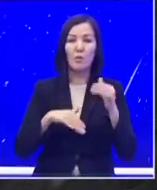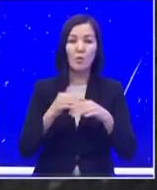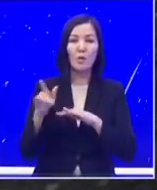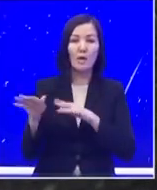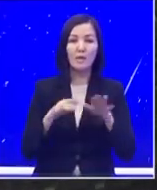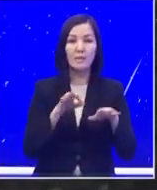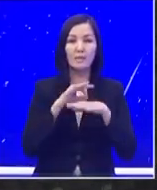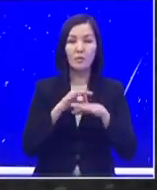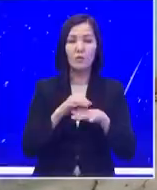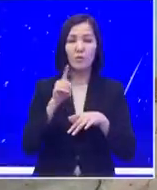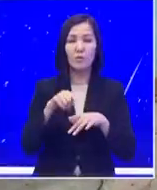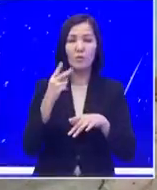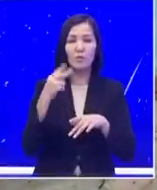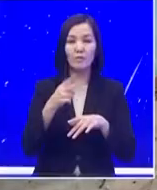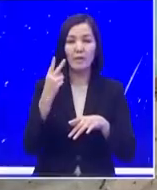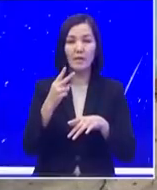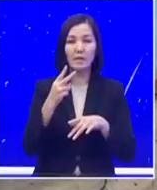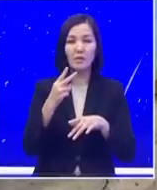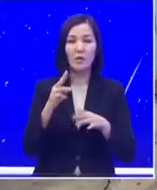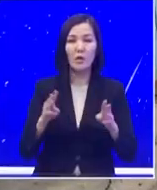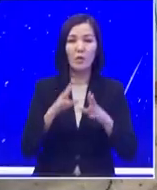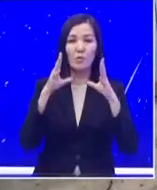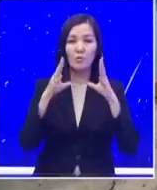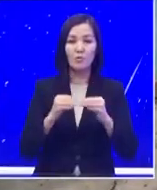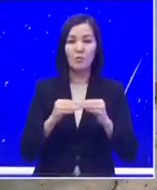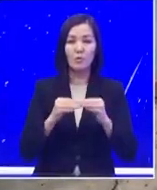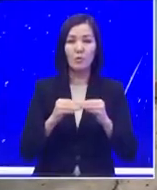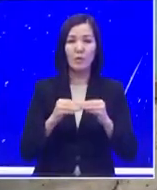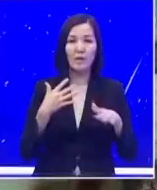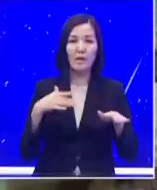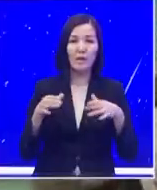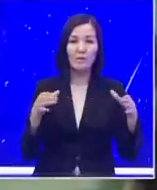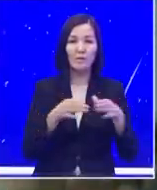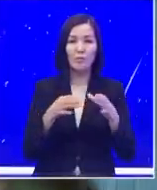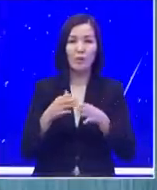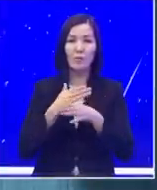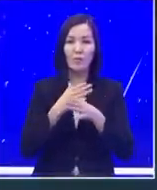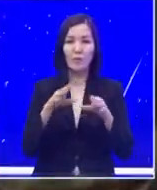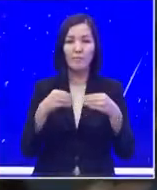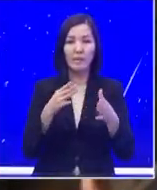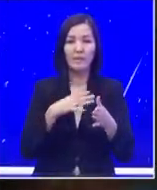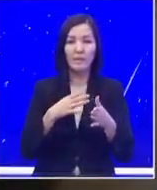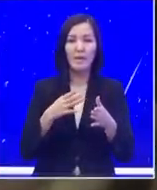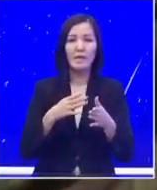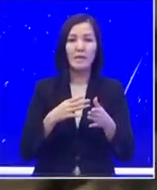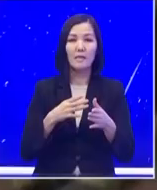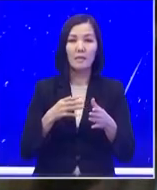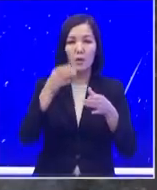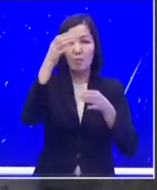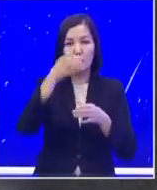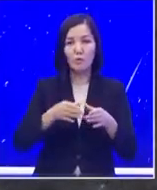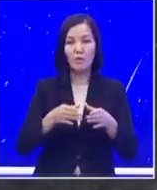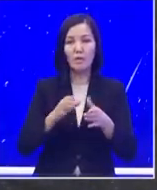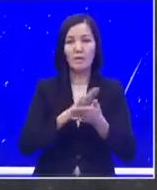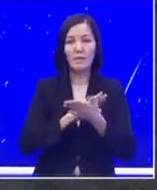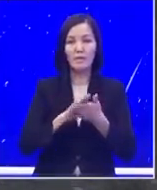Нөмірі 22-ші өрт сөндіру бөлімі қызметкерлері әлеуметтік осал топтарына көмек қолын созды. Олар мұржаны тазалау,